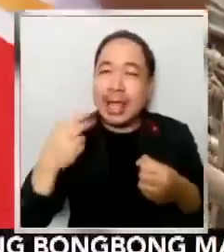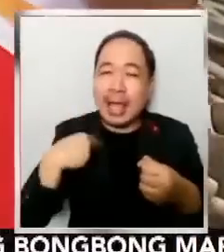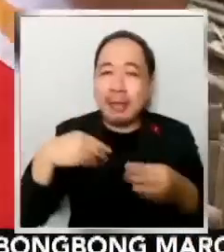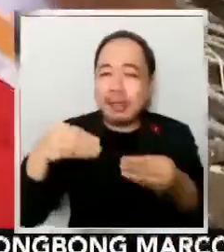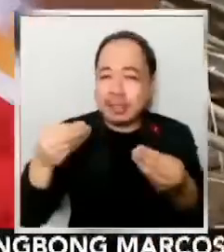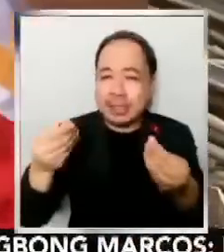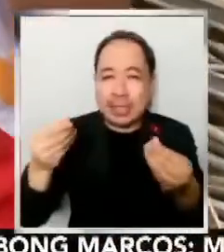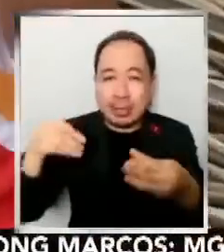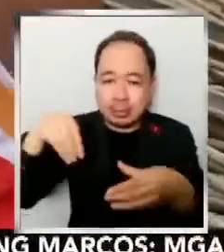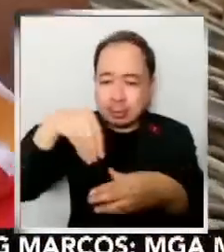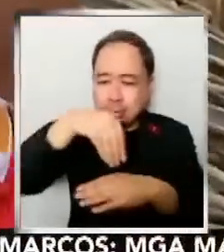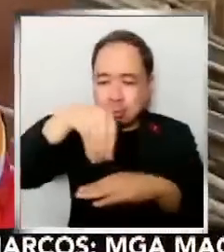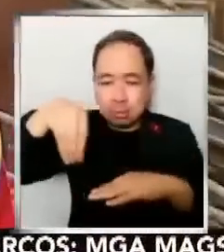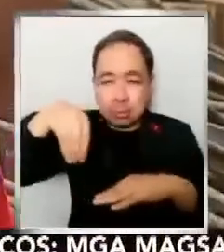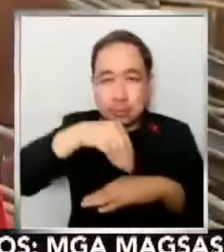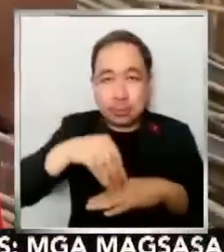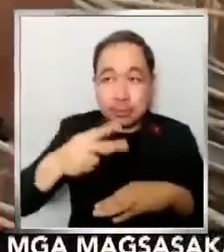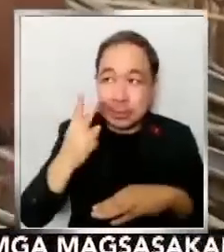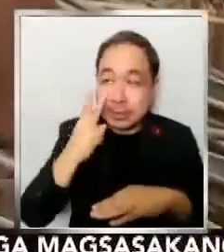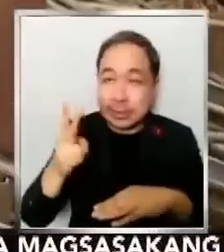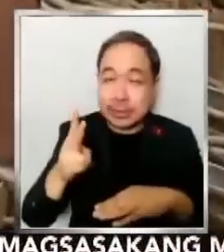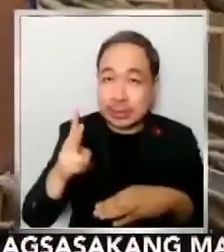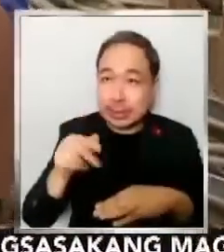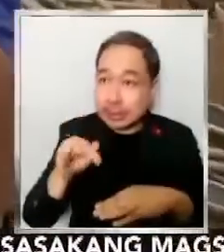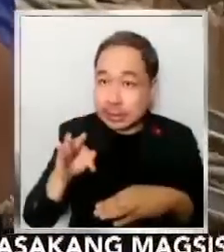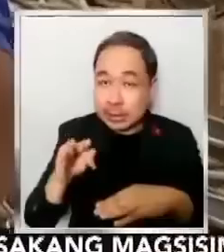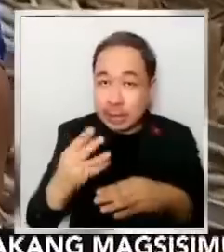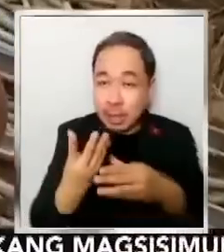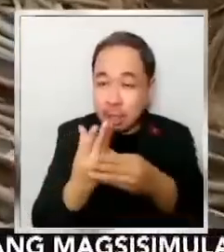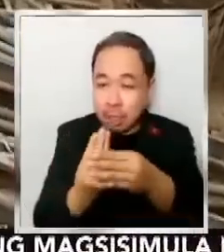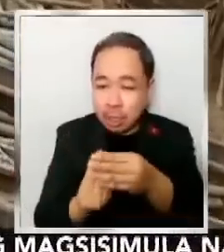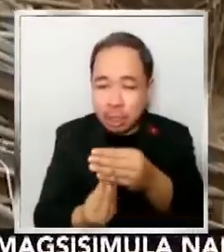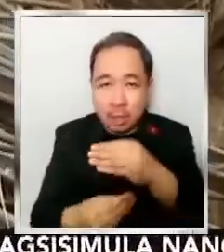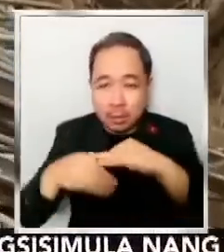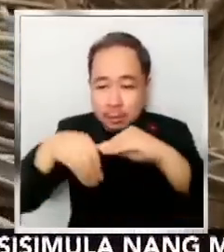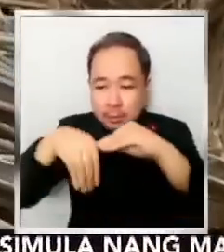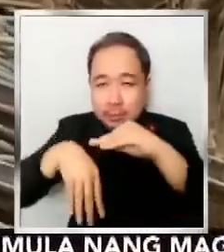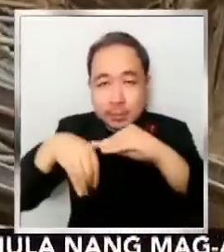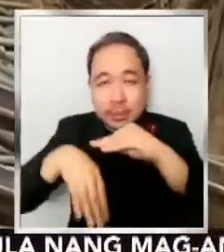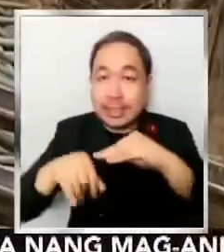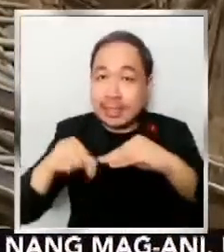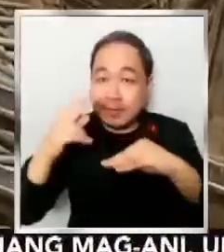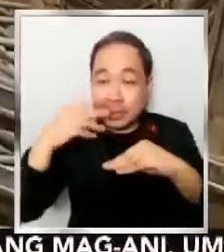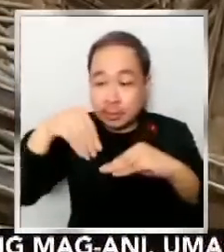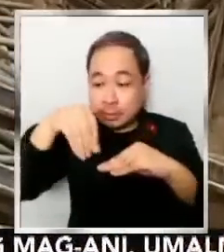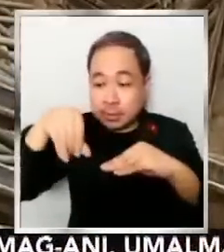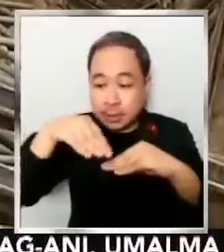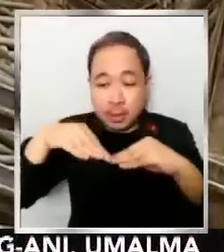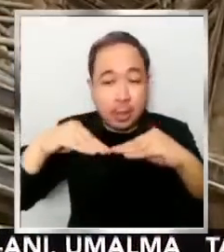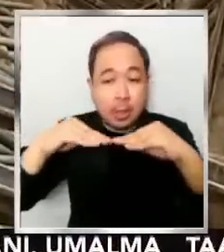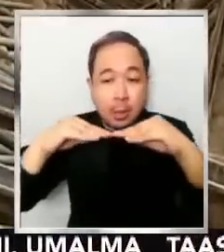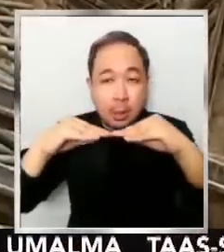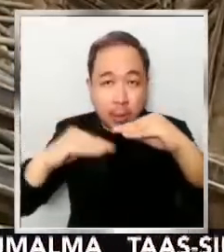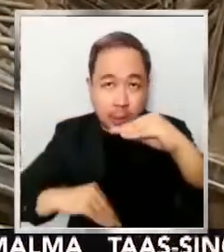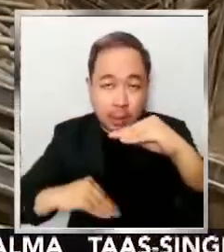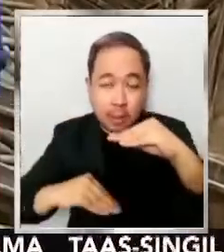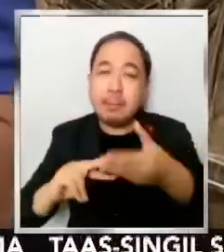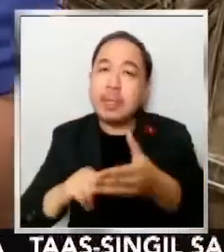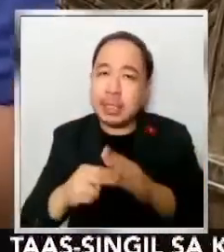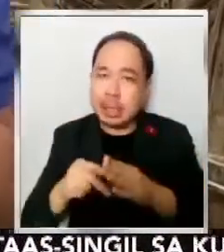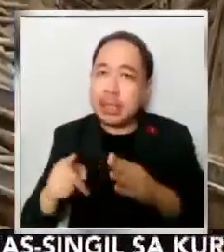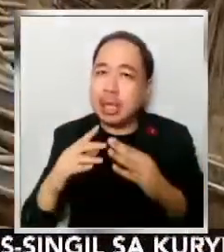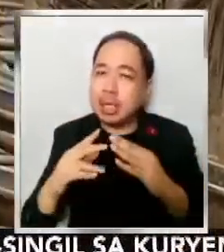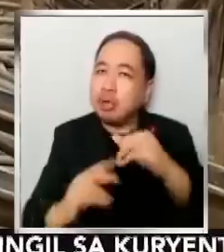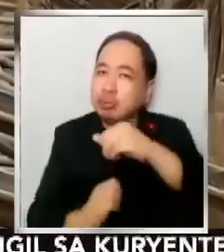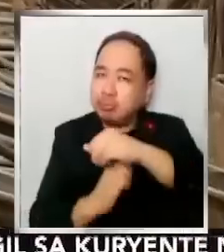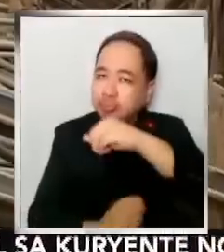kung yung buhangin ay merong movement. Ano? Kasi kung halimbawa bumaba yung buhangin na yan, ibig sabihin, meron pang paggalaw yung tulay. So far, wala naman